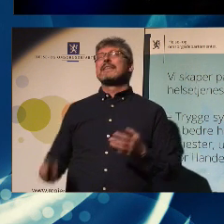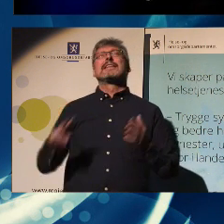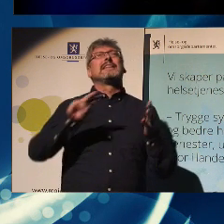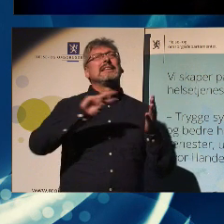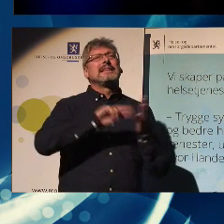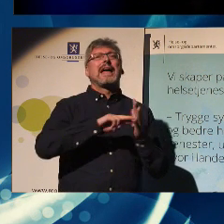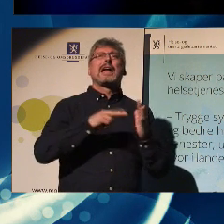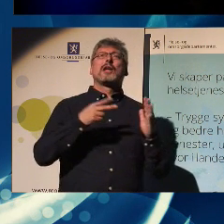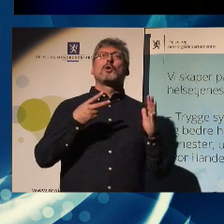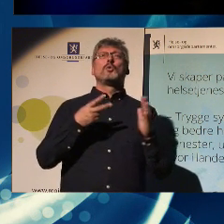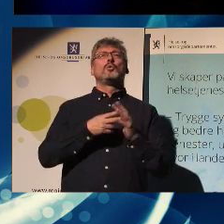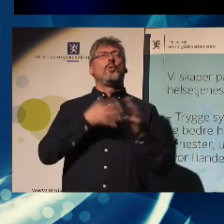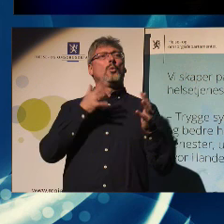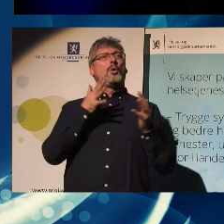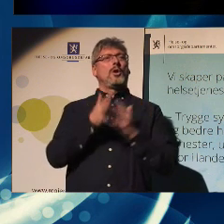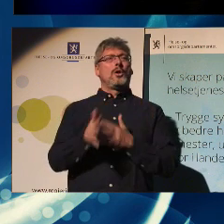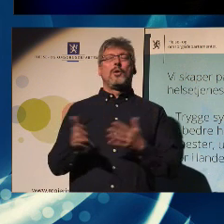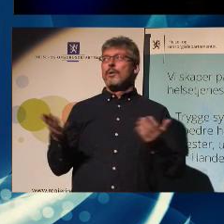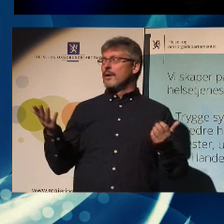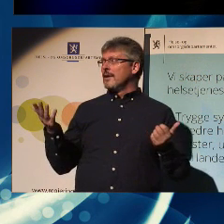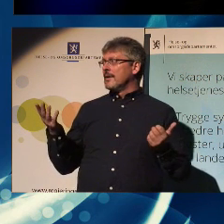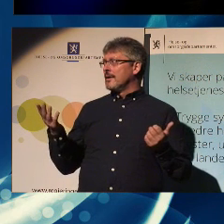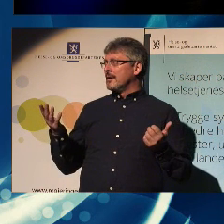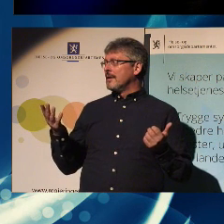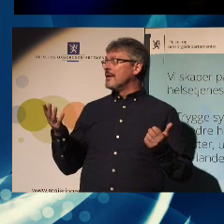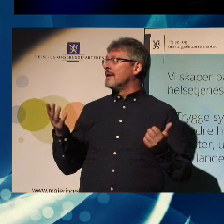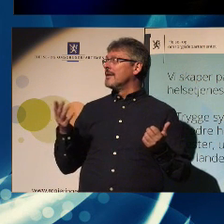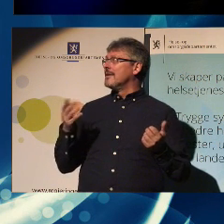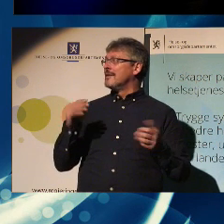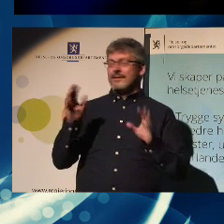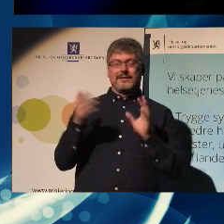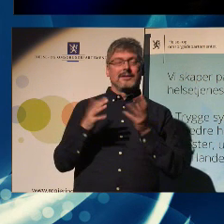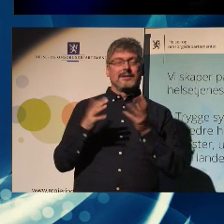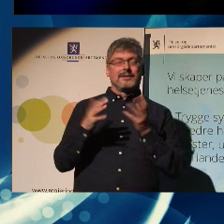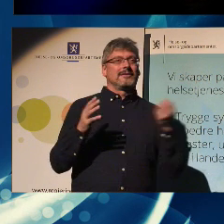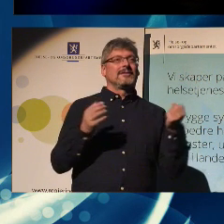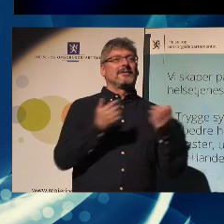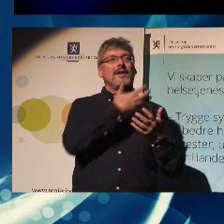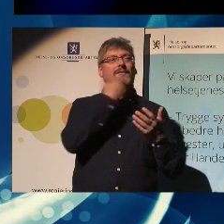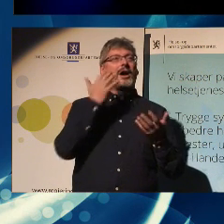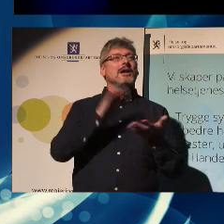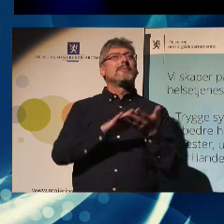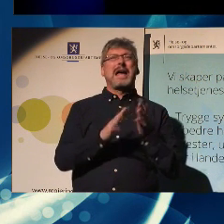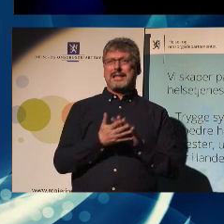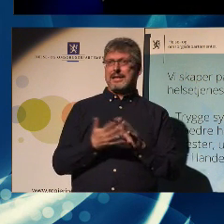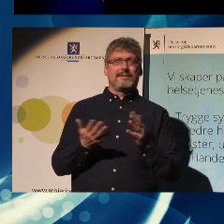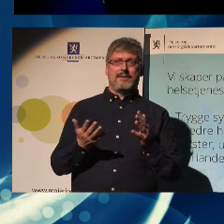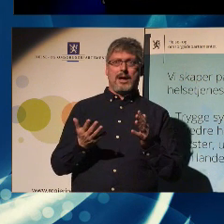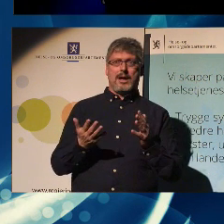Teknologien da, den vil ta over for de varme hendene. Jeg mener at